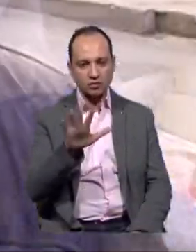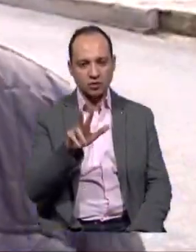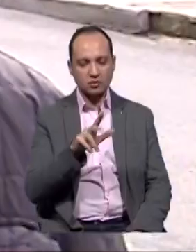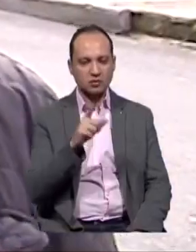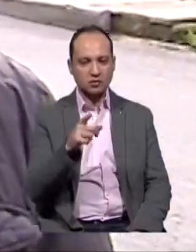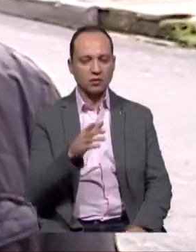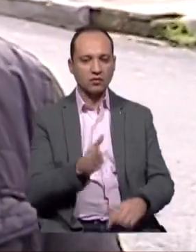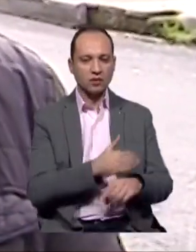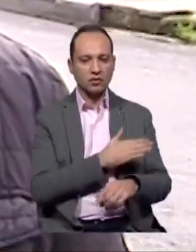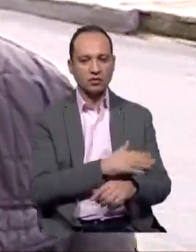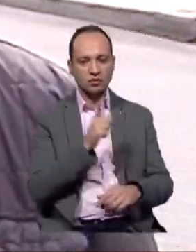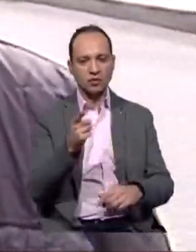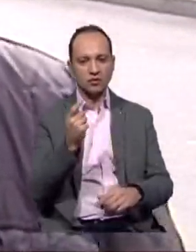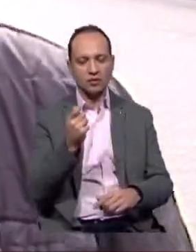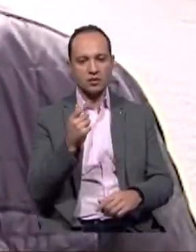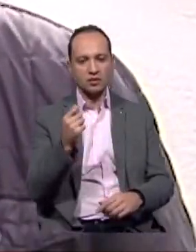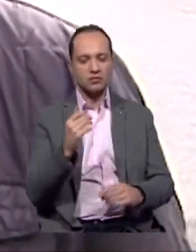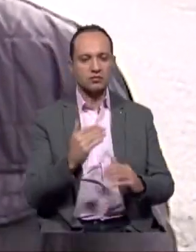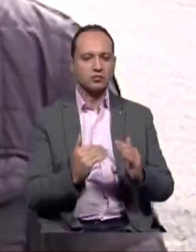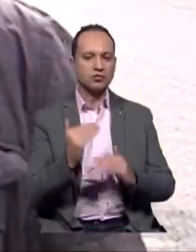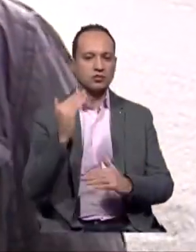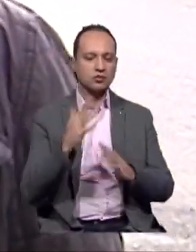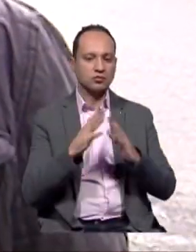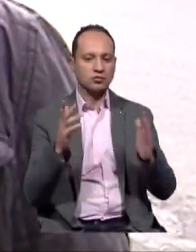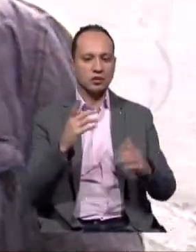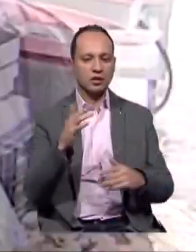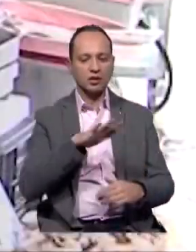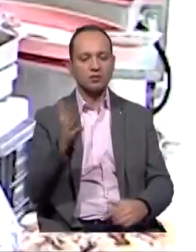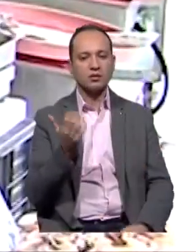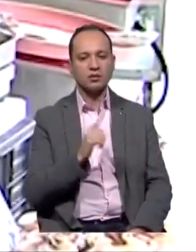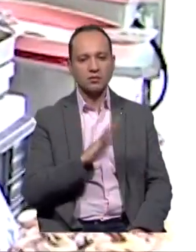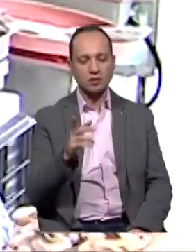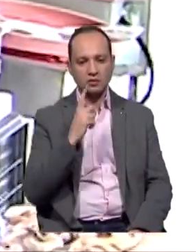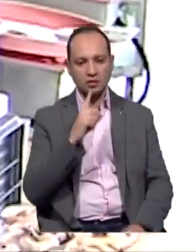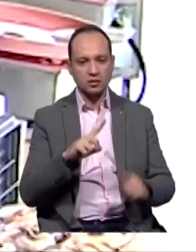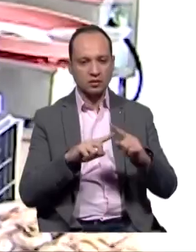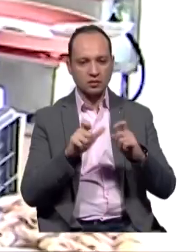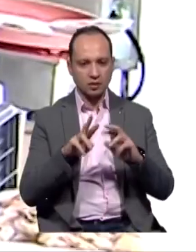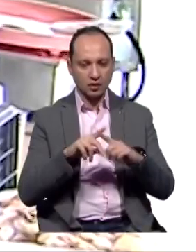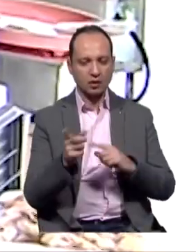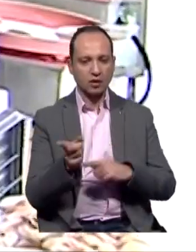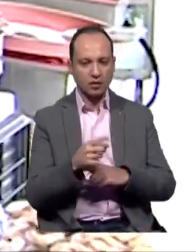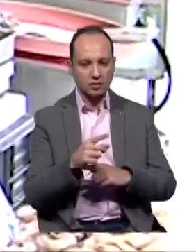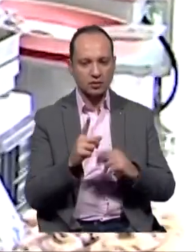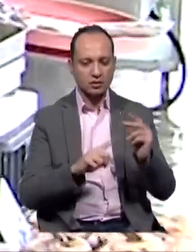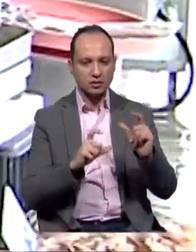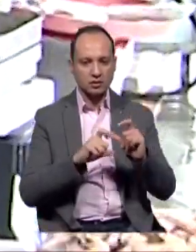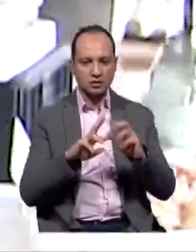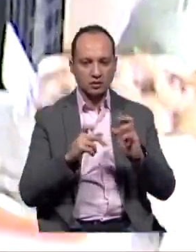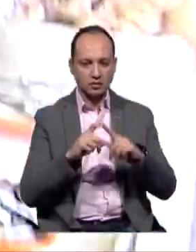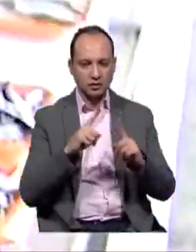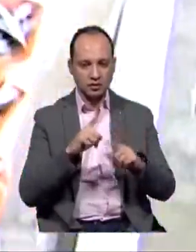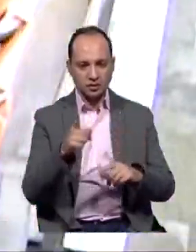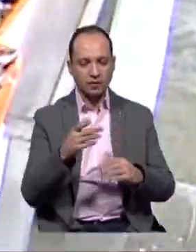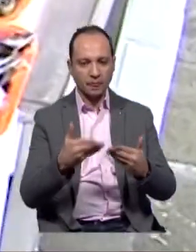Yani vatandaşa bu fiyatlar bile yüksektir bence. Herkes alamıyor. Tekir balığıydı, hamsisiydi, istavritiydi.